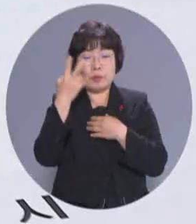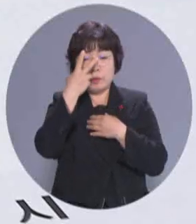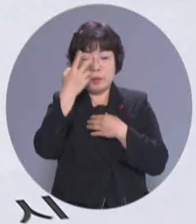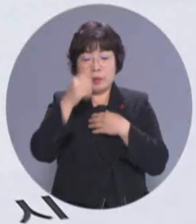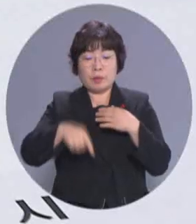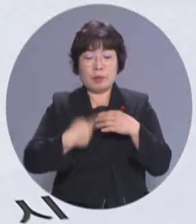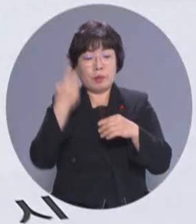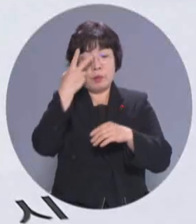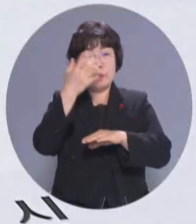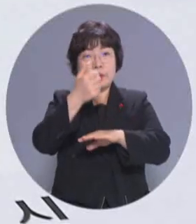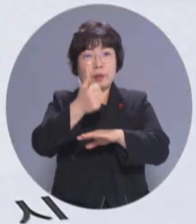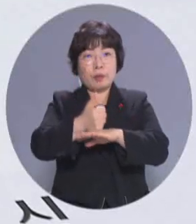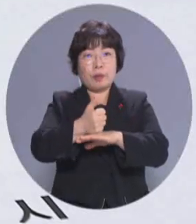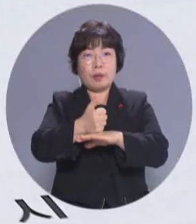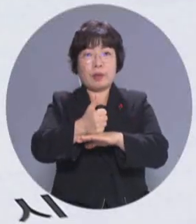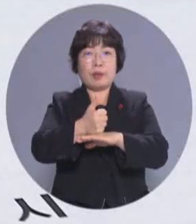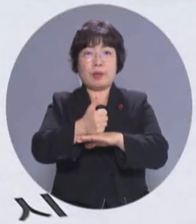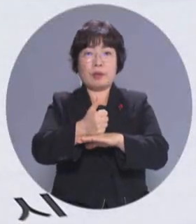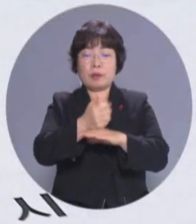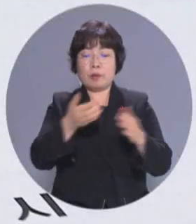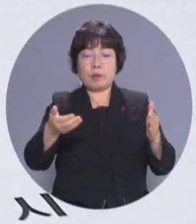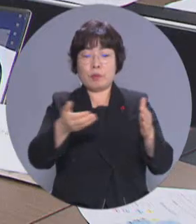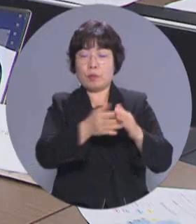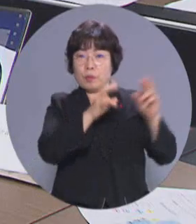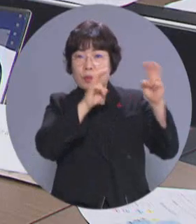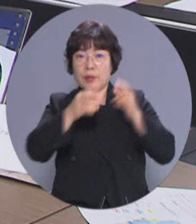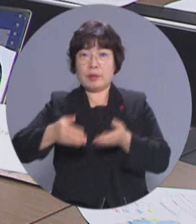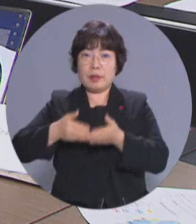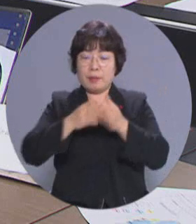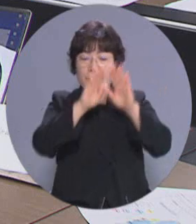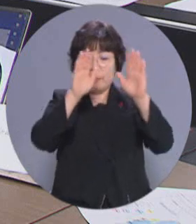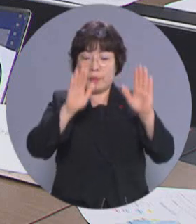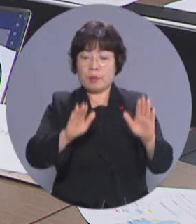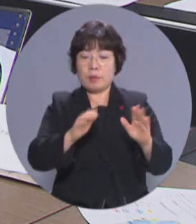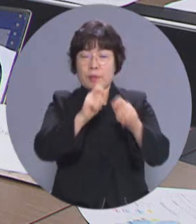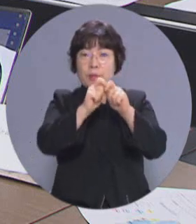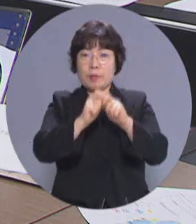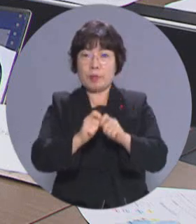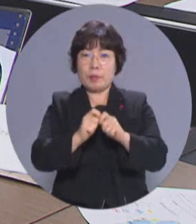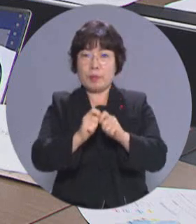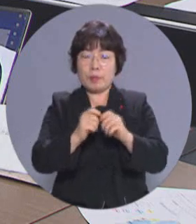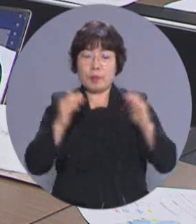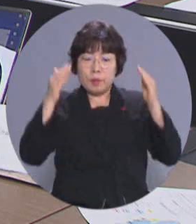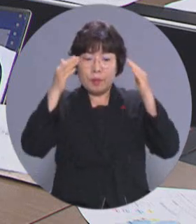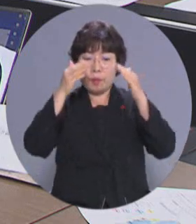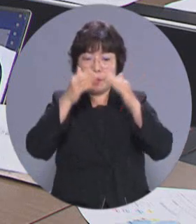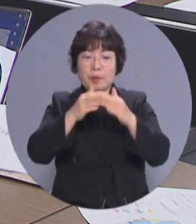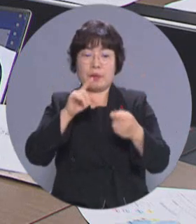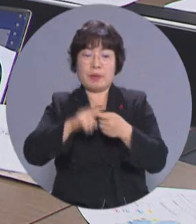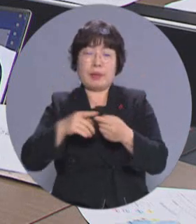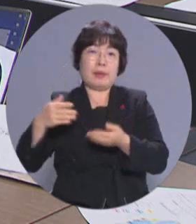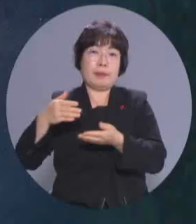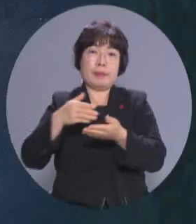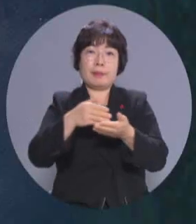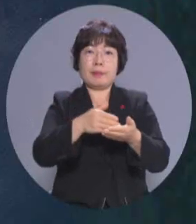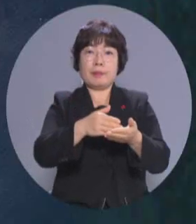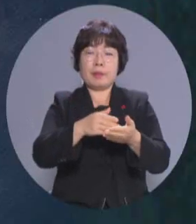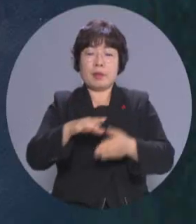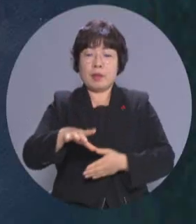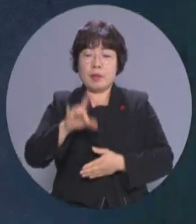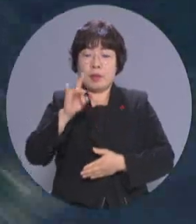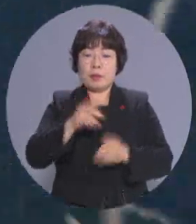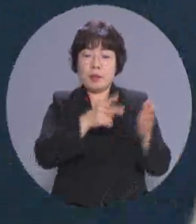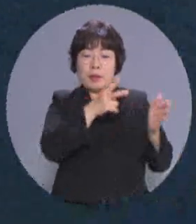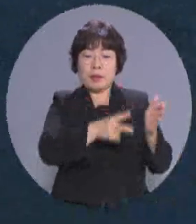자체 용역 결과를 바탕으로 항만 공사측에 박람회장의 구체적인 개발 방향을 건의했습니다 먼저